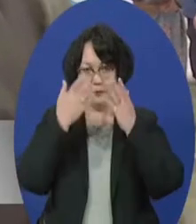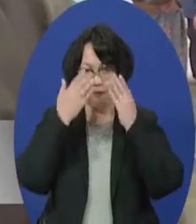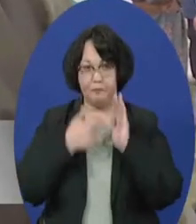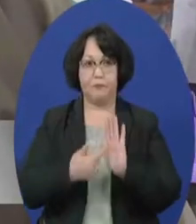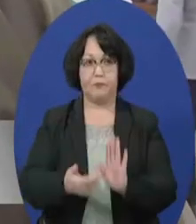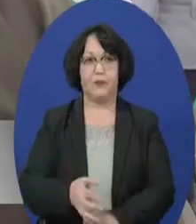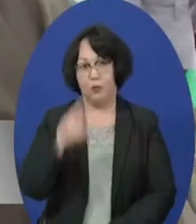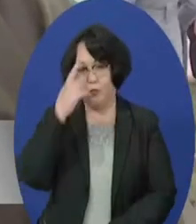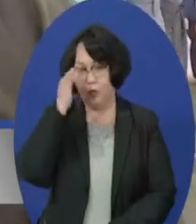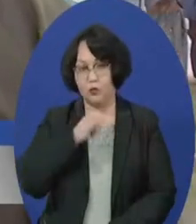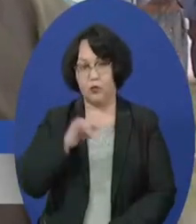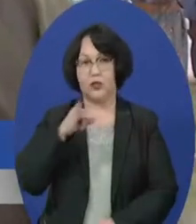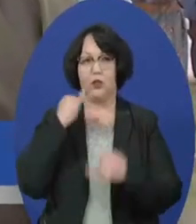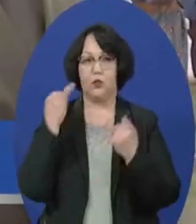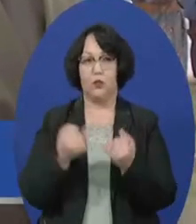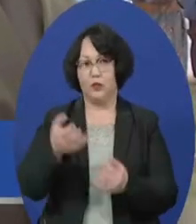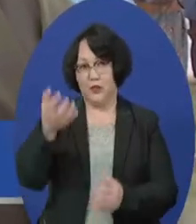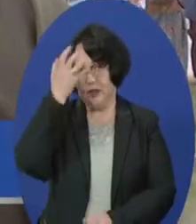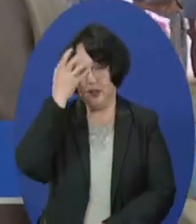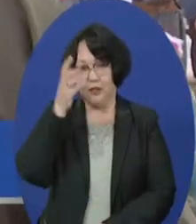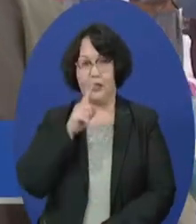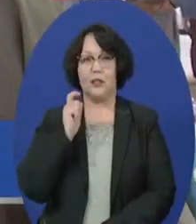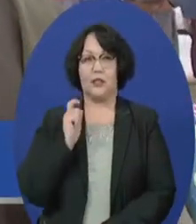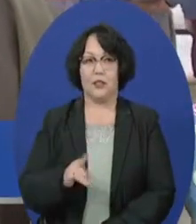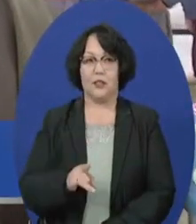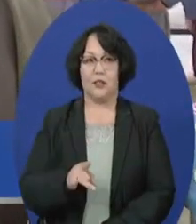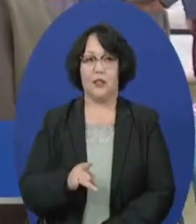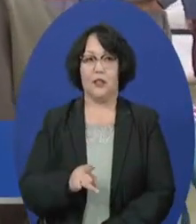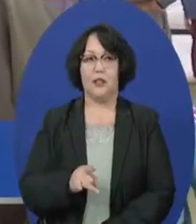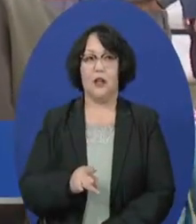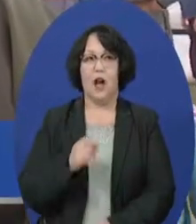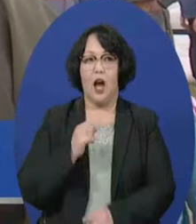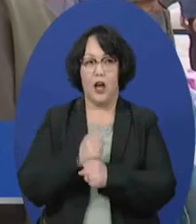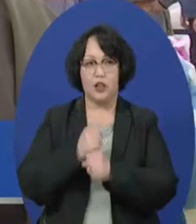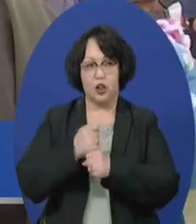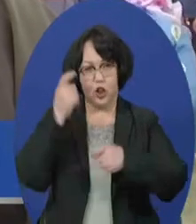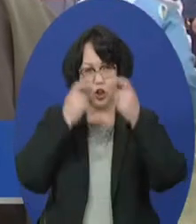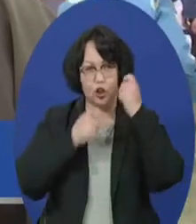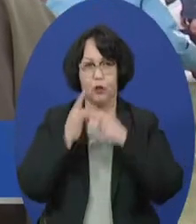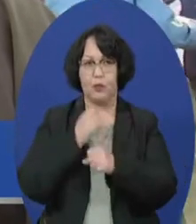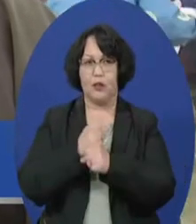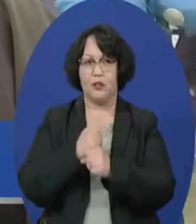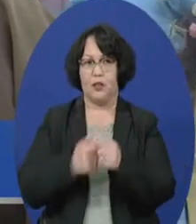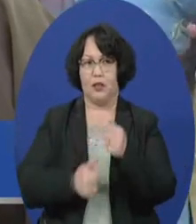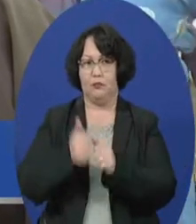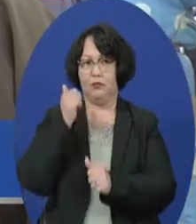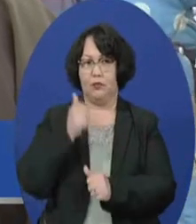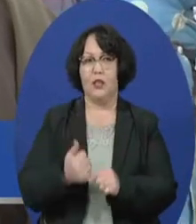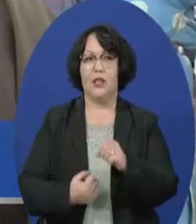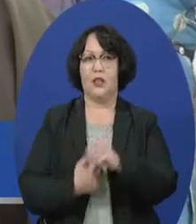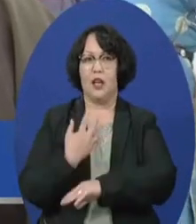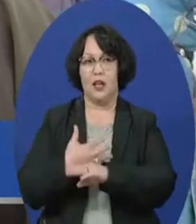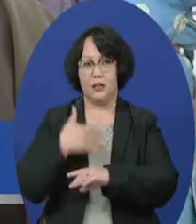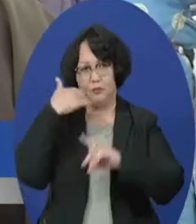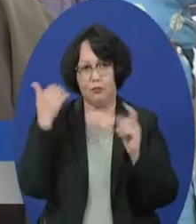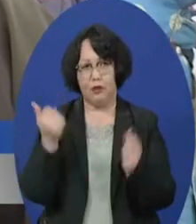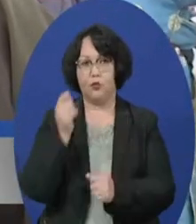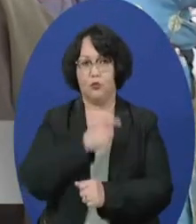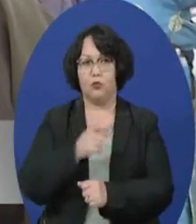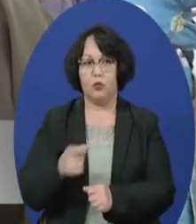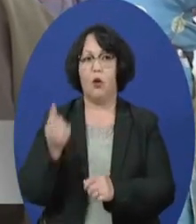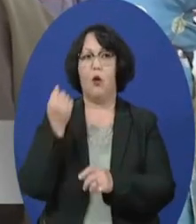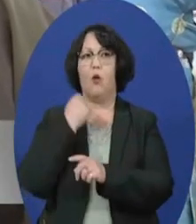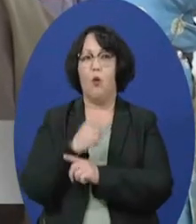Монгол улсын их хурл, Монгол улсын засгийн газраас ажил төлөвлөгөө төргүүлсэн одоо тариаланчид малчтай урамшуулдаг